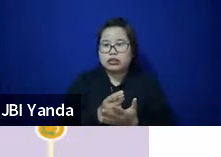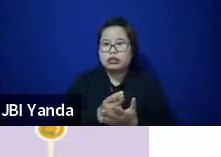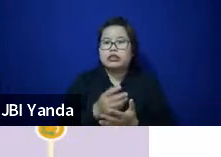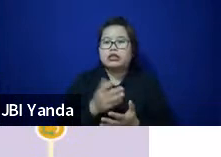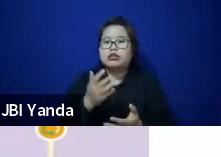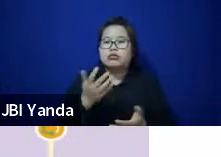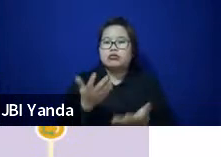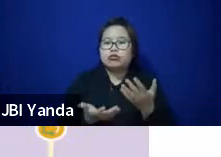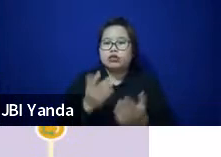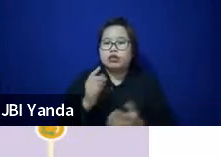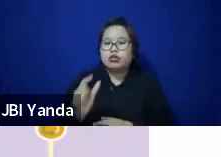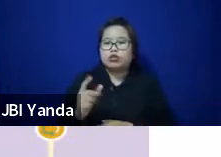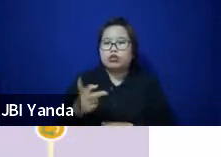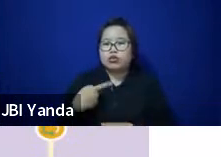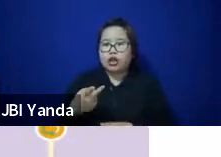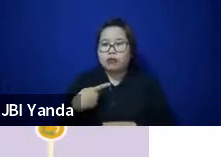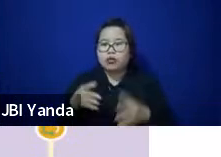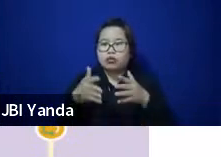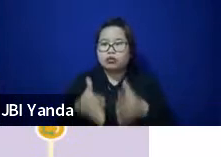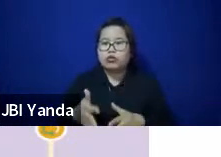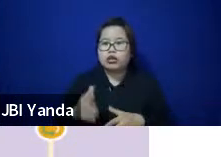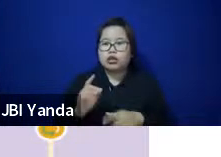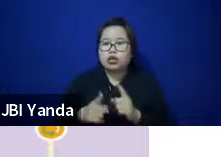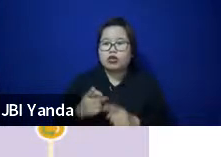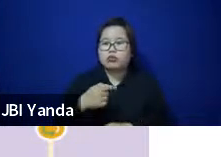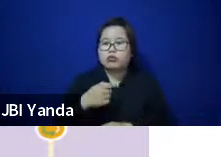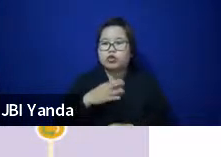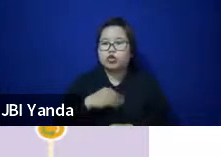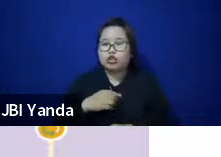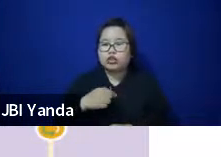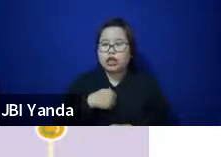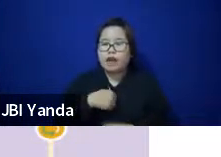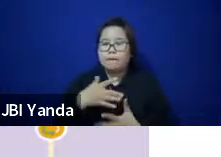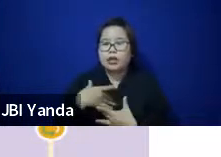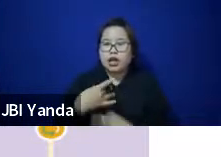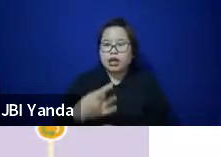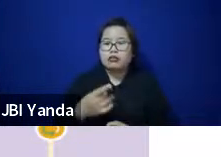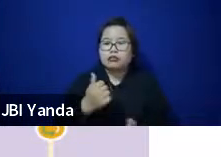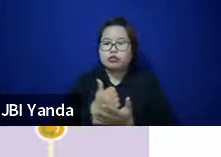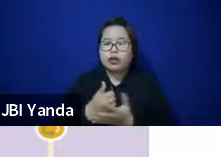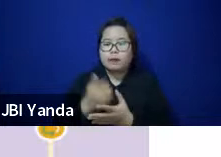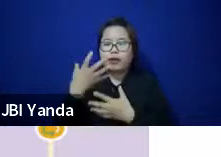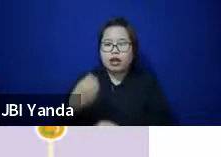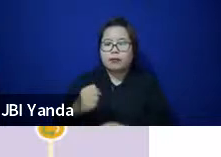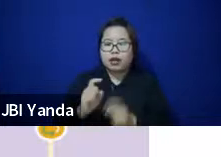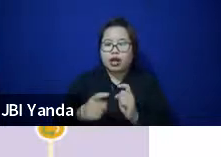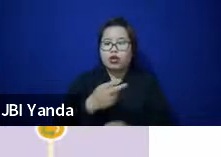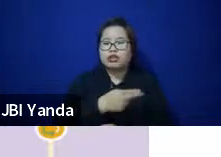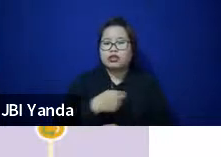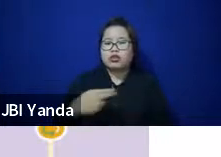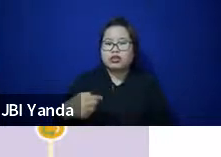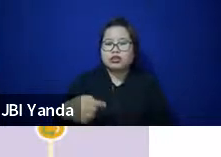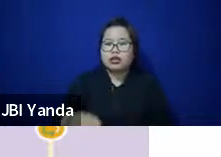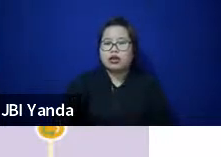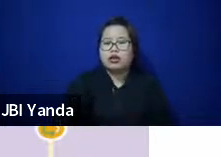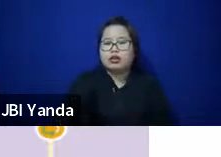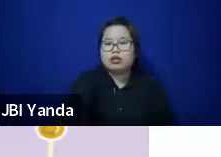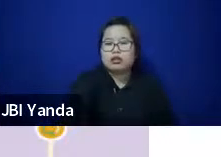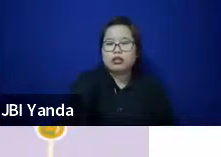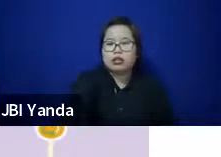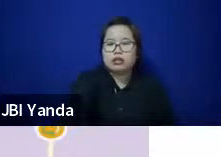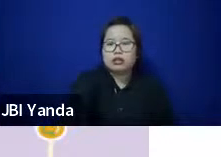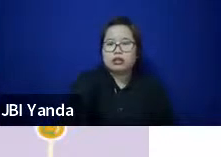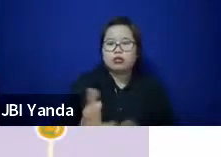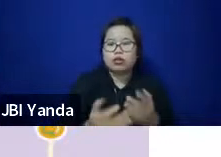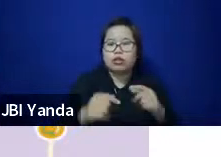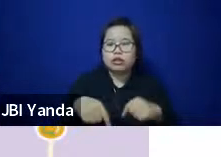kami ini, terutama saya ini sangat menarik dan berharap sebenarnya nanti di Indonesia ini bisa, inilah hal yang ingin